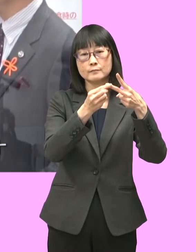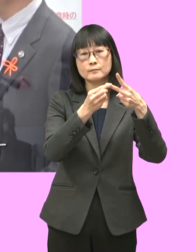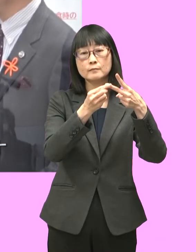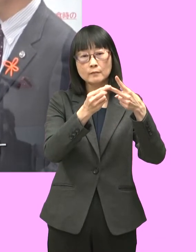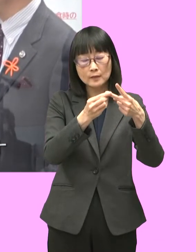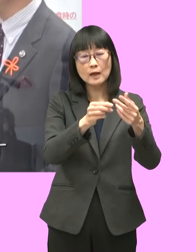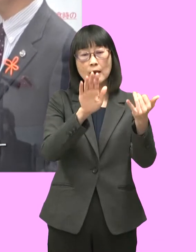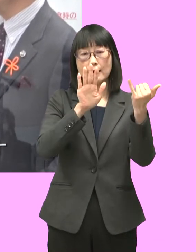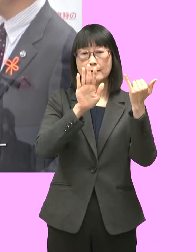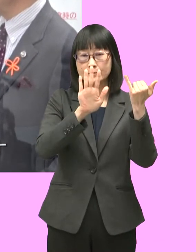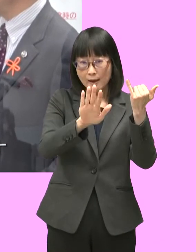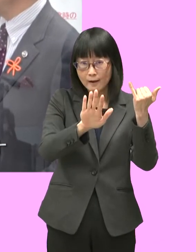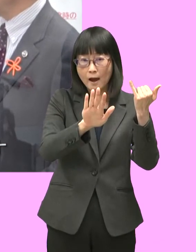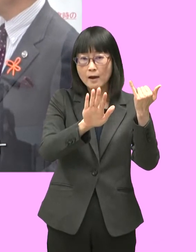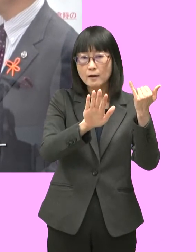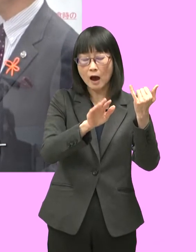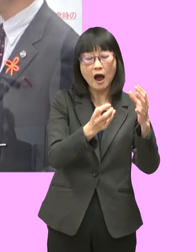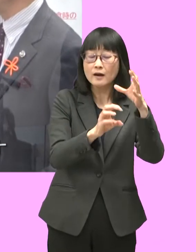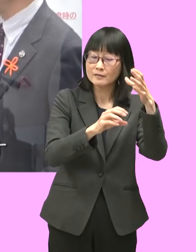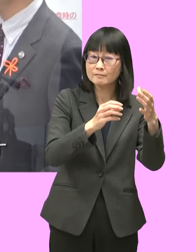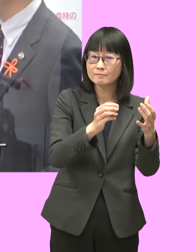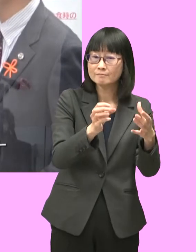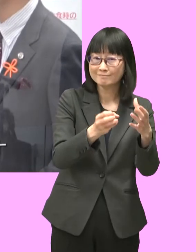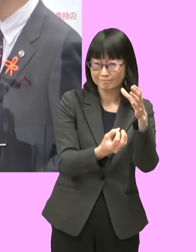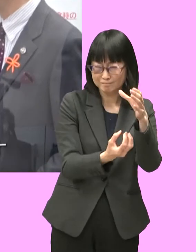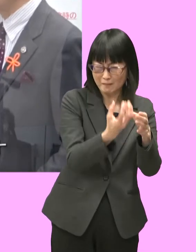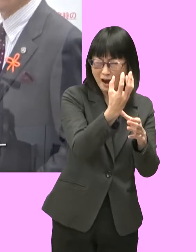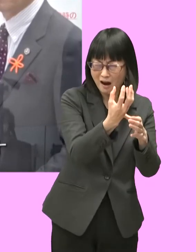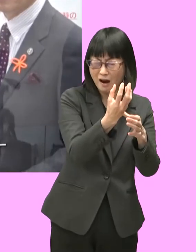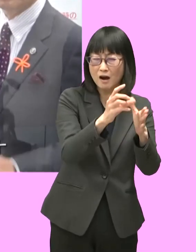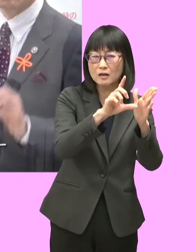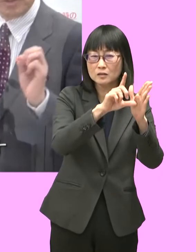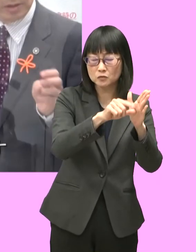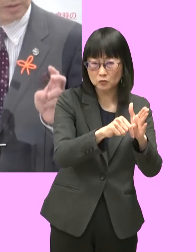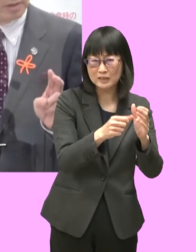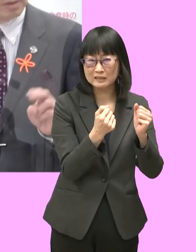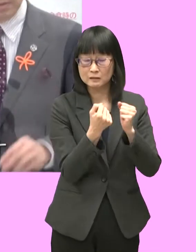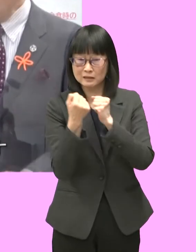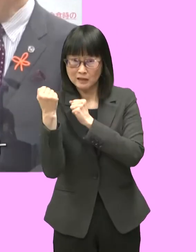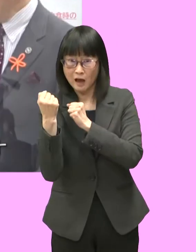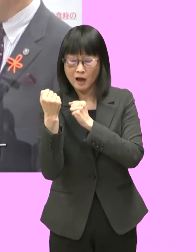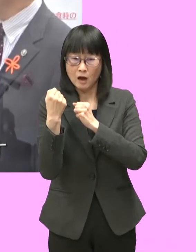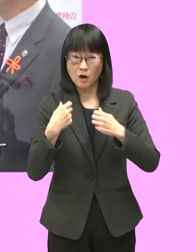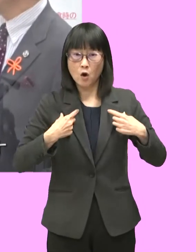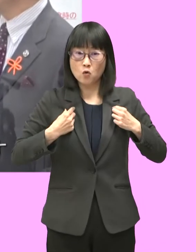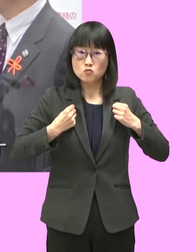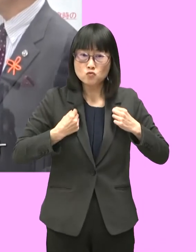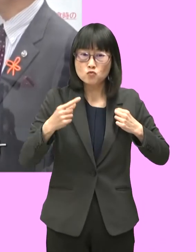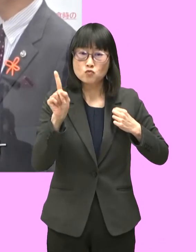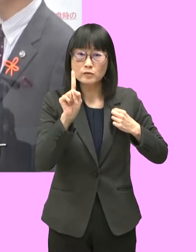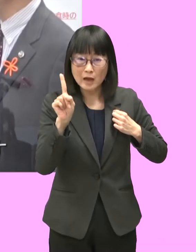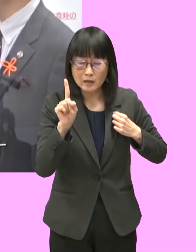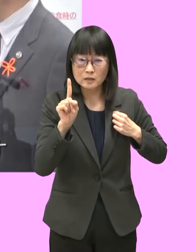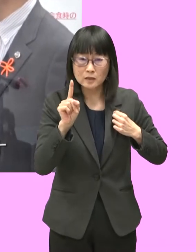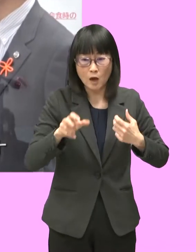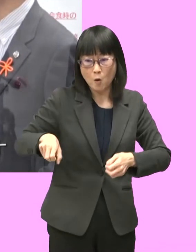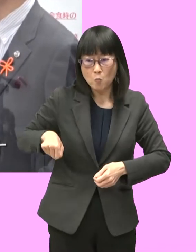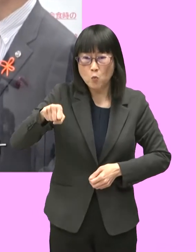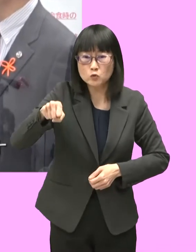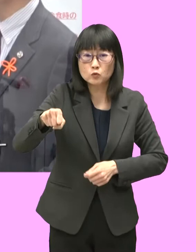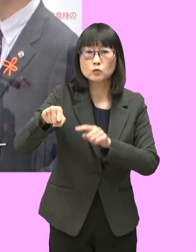災害時避難時にですね、持ち物とか服装どうしたらいいかというものです。そして3点